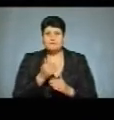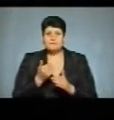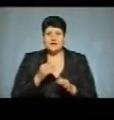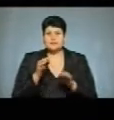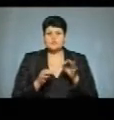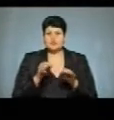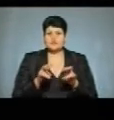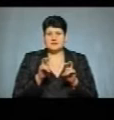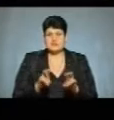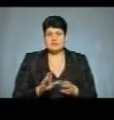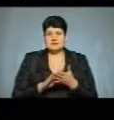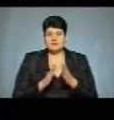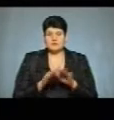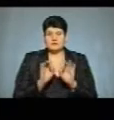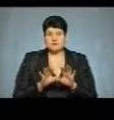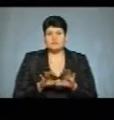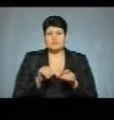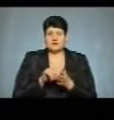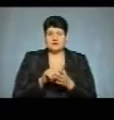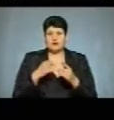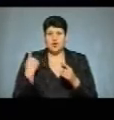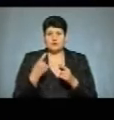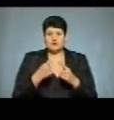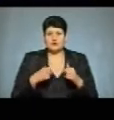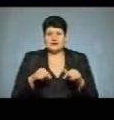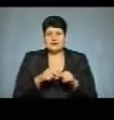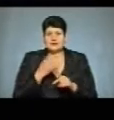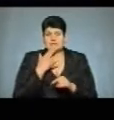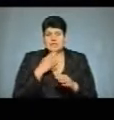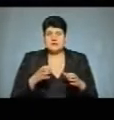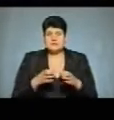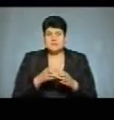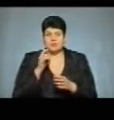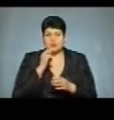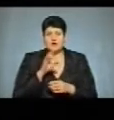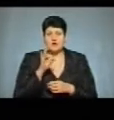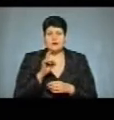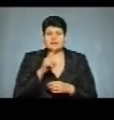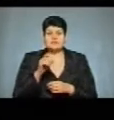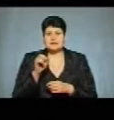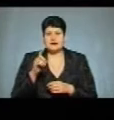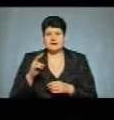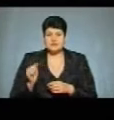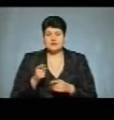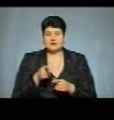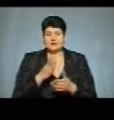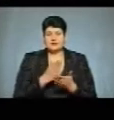ситуацію прокоментував представник обласної організації Національної спілки журналістів Роман Заєць. Тут йде